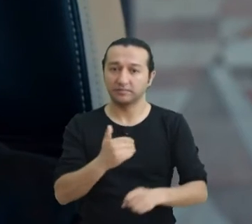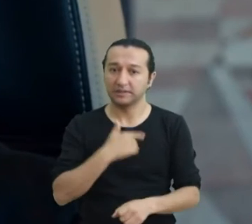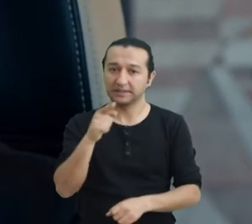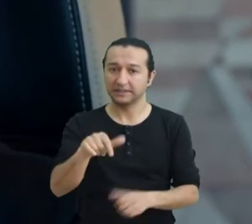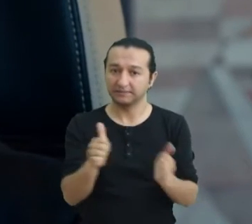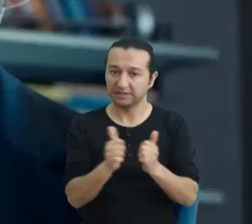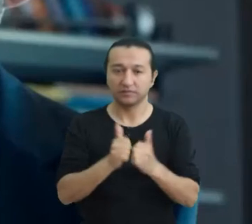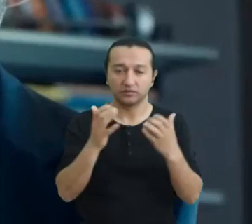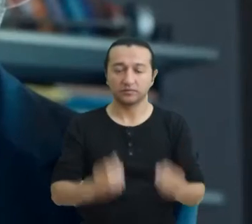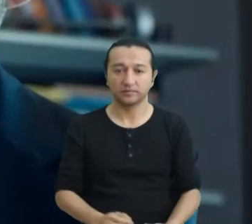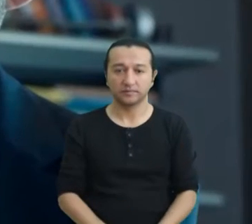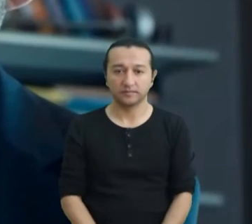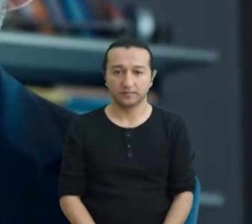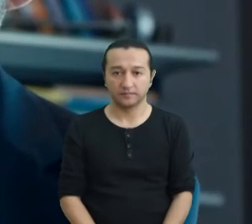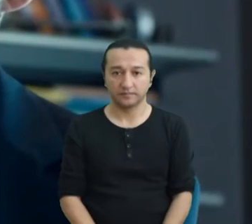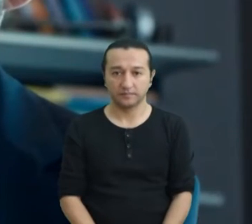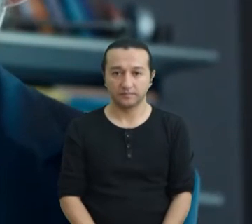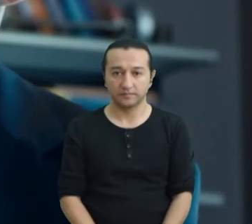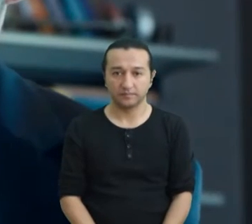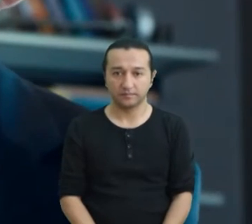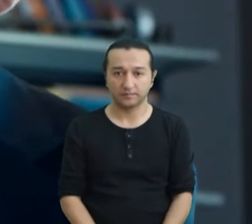de senin yanında olacağım.